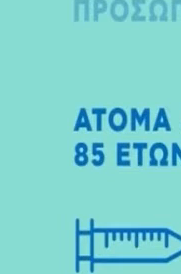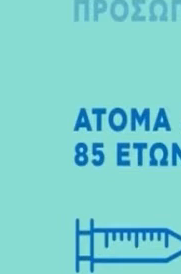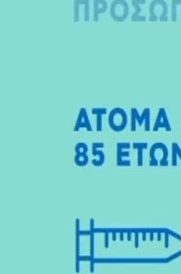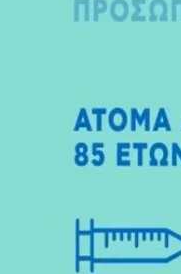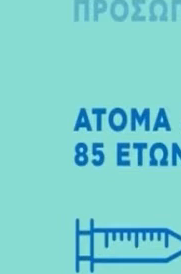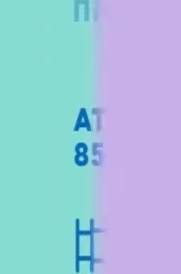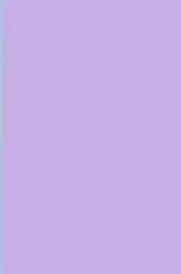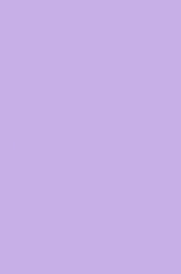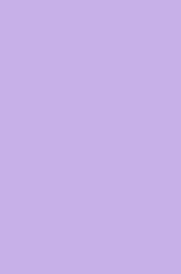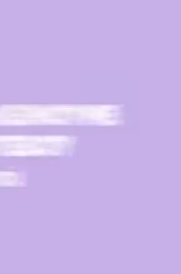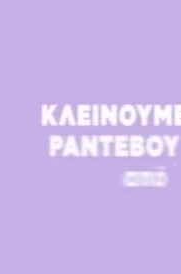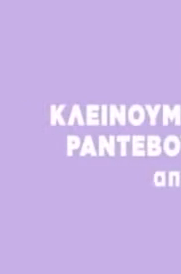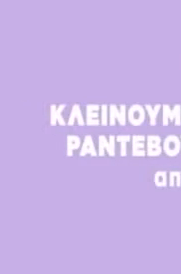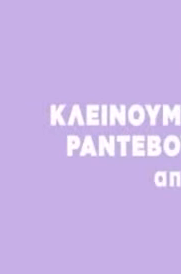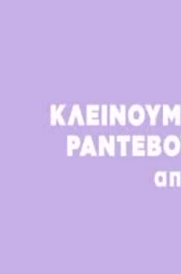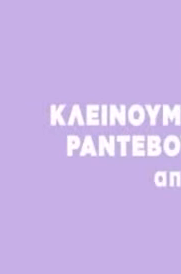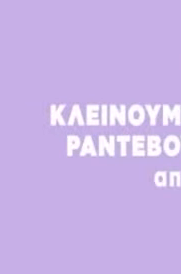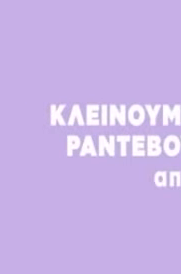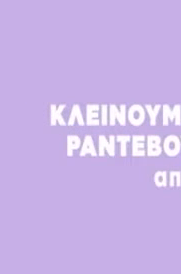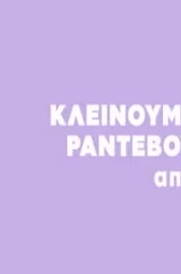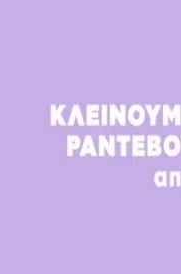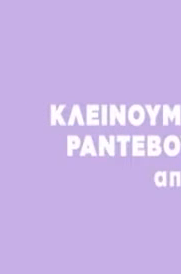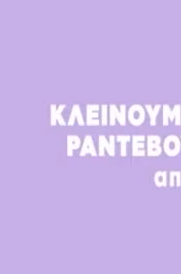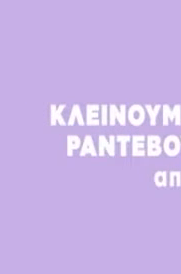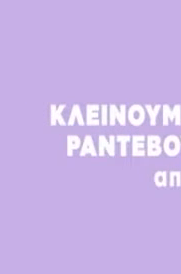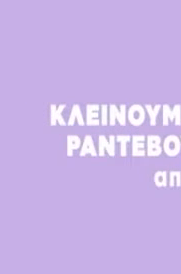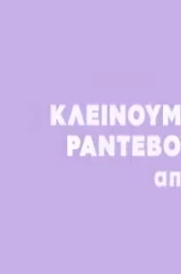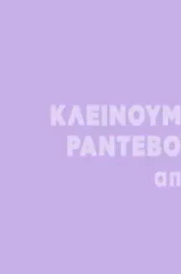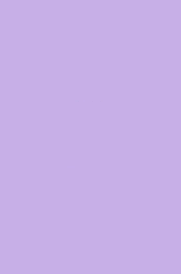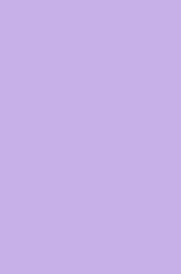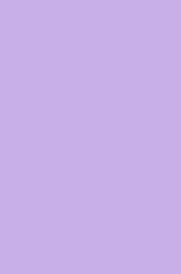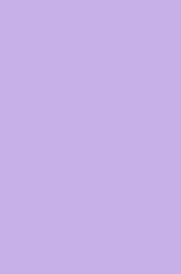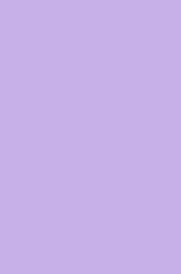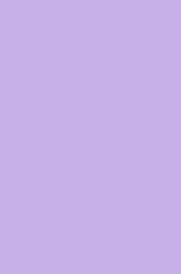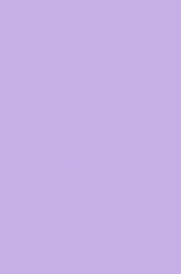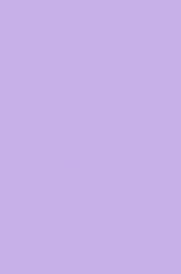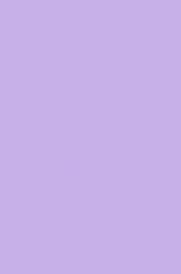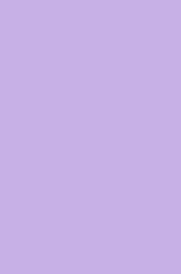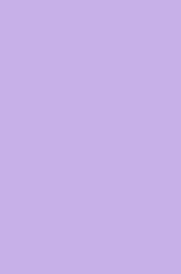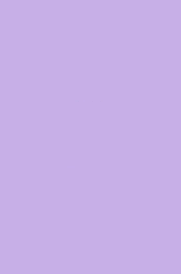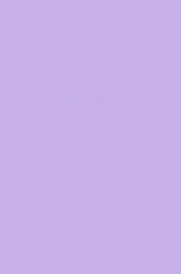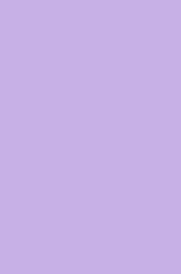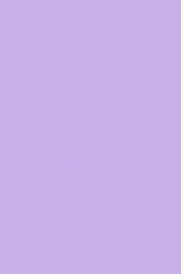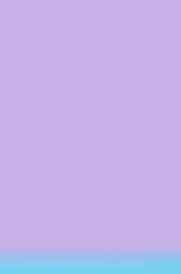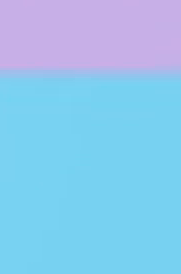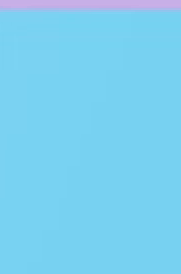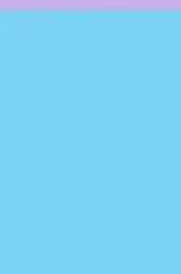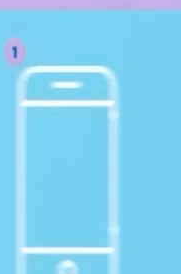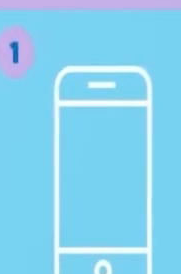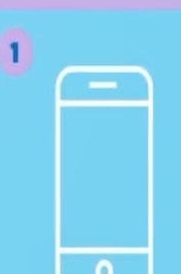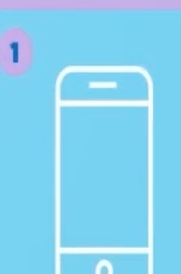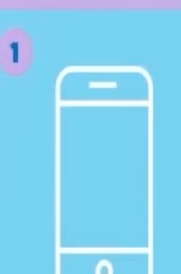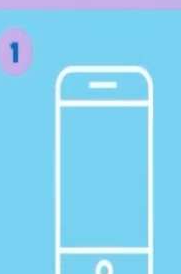Υπουργό Υγείας Βασίλη Κικίλια αλλά και την καθηγήτρια παιδιατρικής του ΕΚΠΑ, λοιμοξιολόγο και μέλος της Επιτροπής Εμπειρογνωμόνων Μαρία Τζολιά. Η χώρα διανύει την